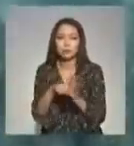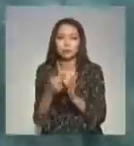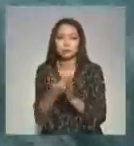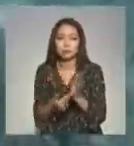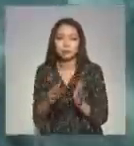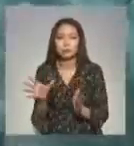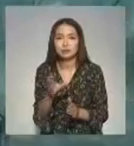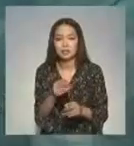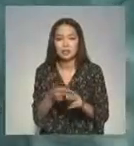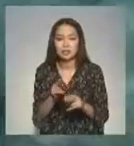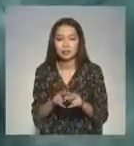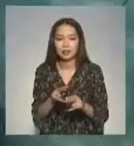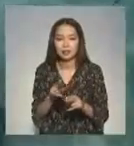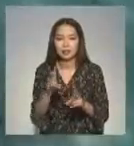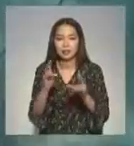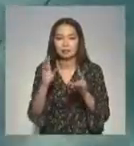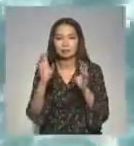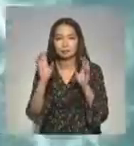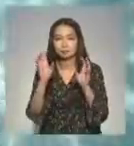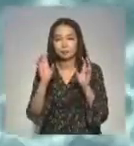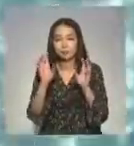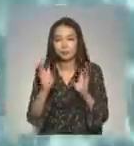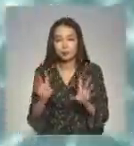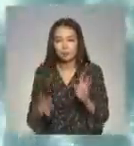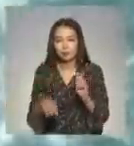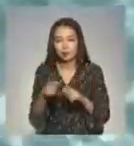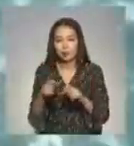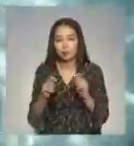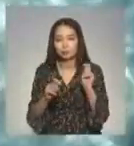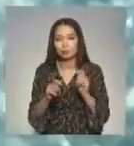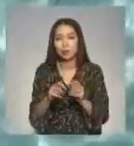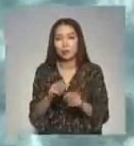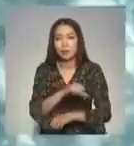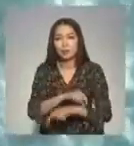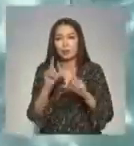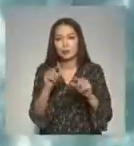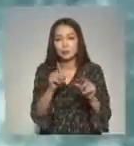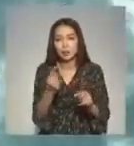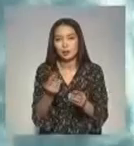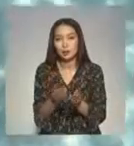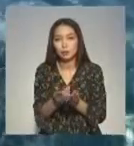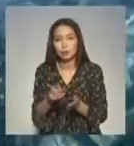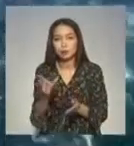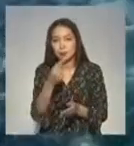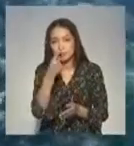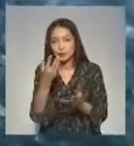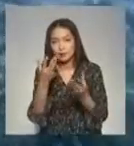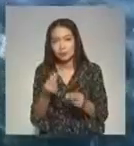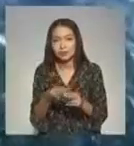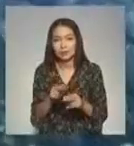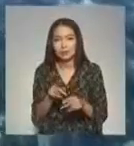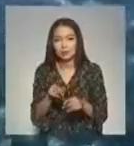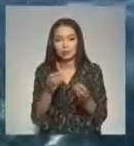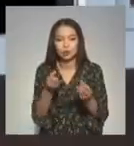были нелегальными мигрантами с одной лодки. Они опасаются, что это далеко не все, и в ближайшие дни на берег может прибить еще несколько